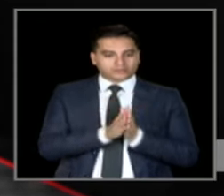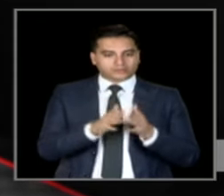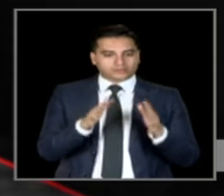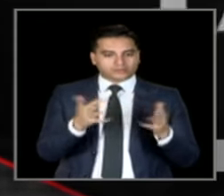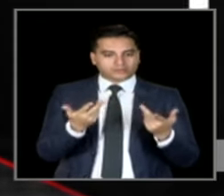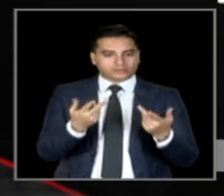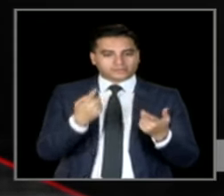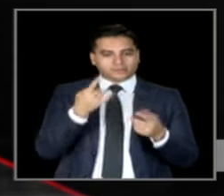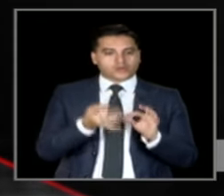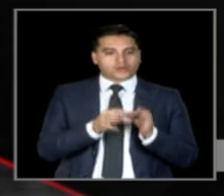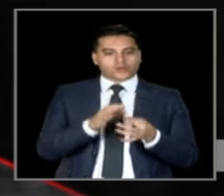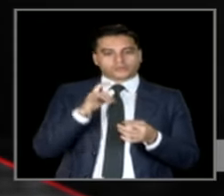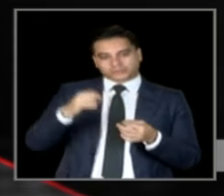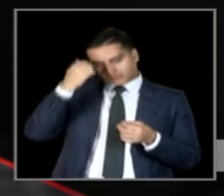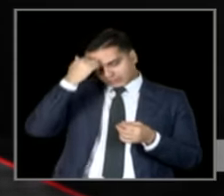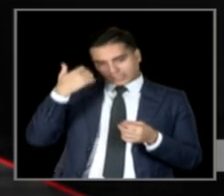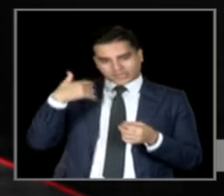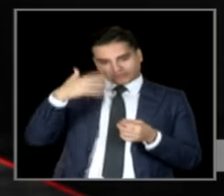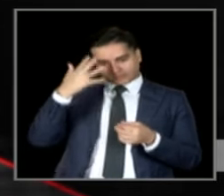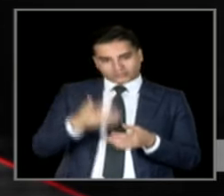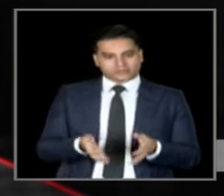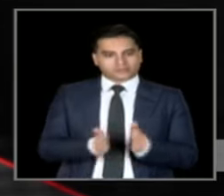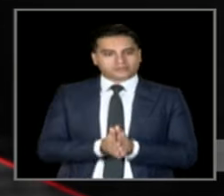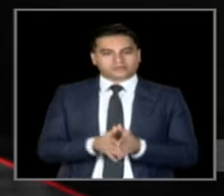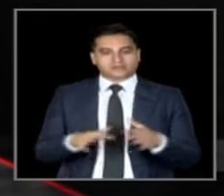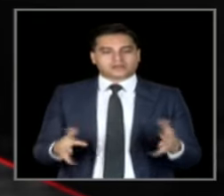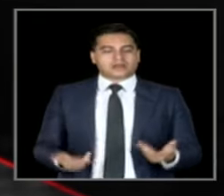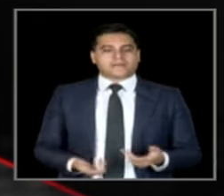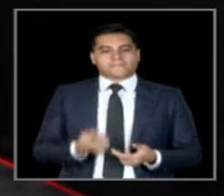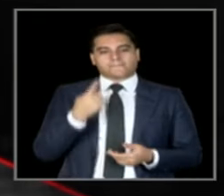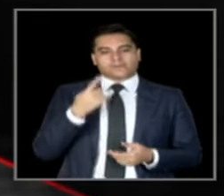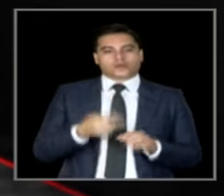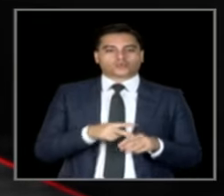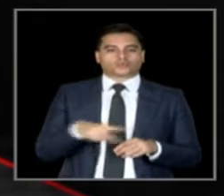بما يساوي 1,050,000 جنيه، ويبقى الرصيد لحد دلوقتي